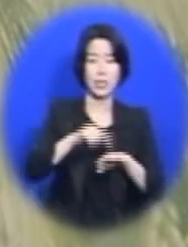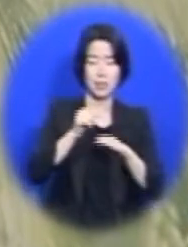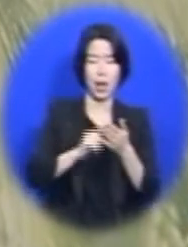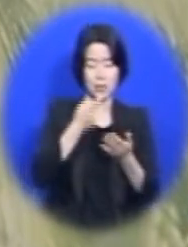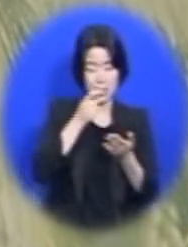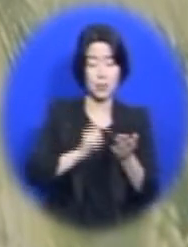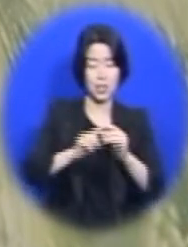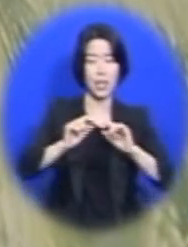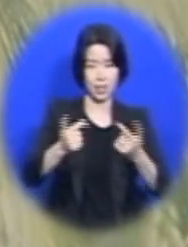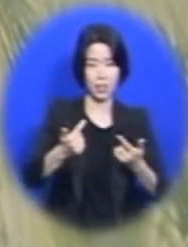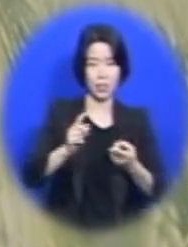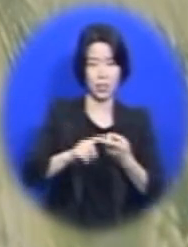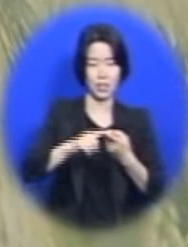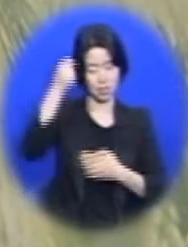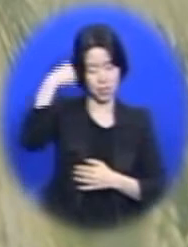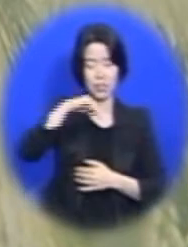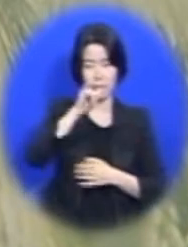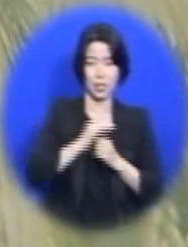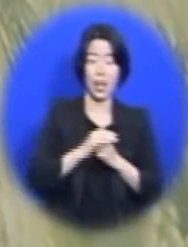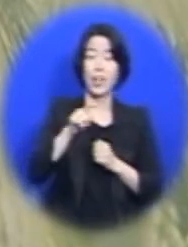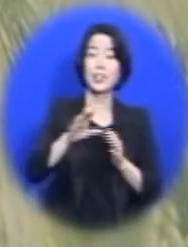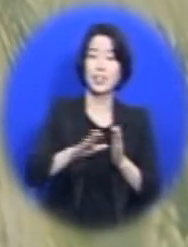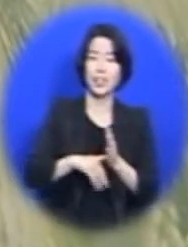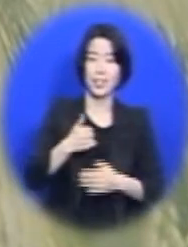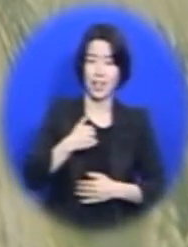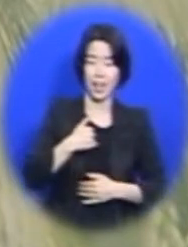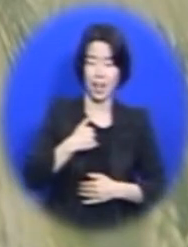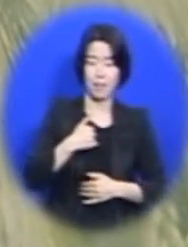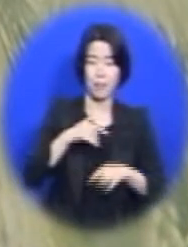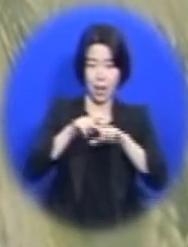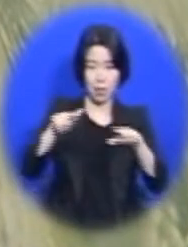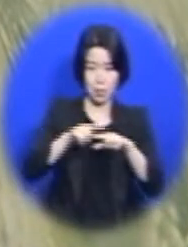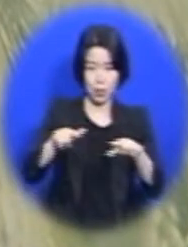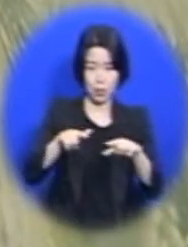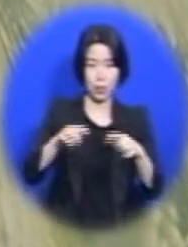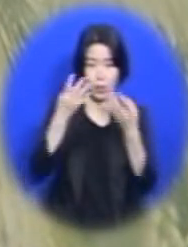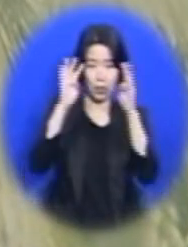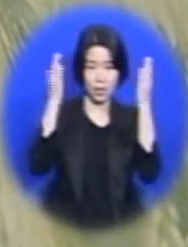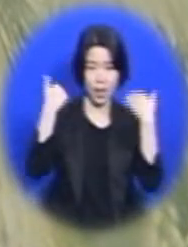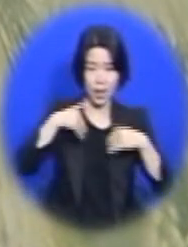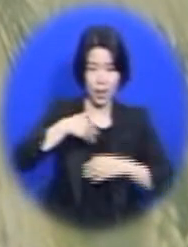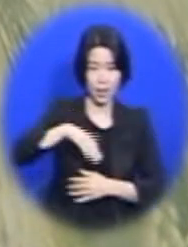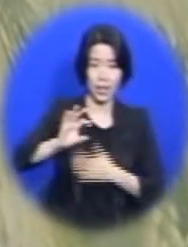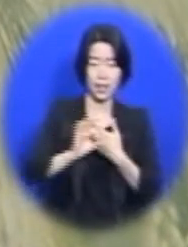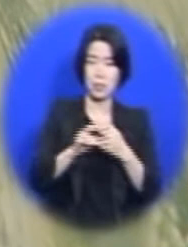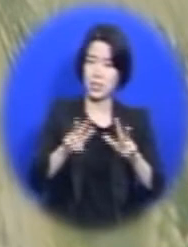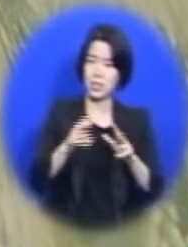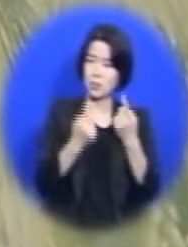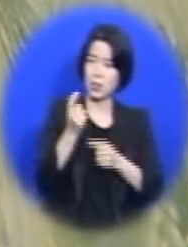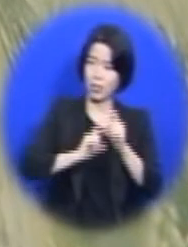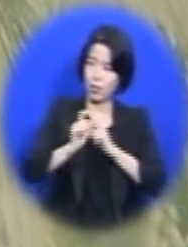않으시구나 하는 것만 느꼈습니다. 그러나 그때 제가 만약에 일반 대학을 갔었다면 지금보다 더